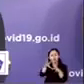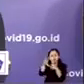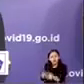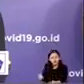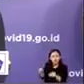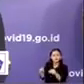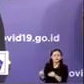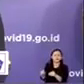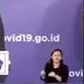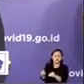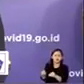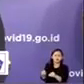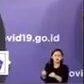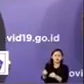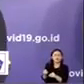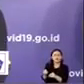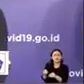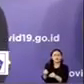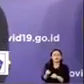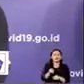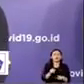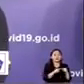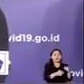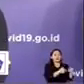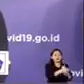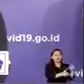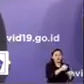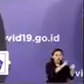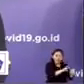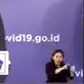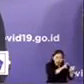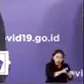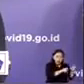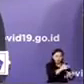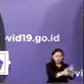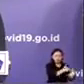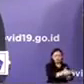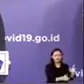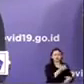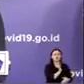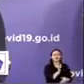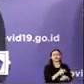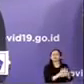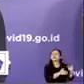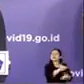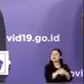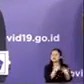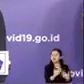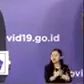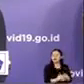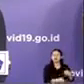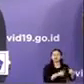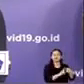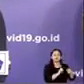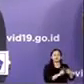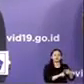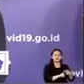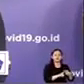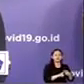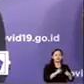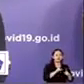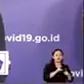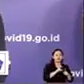di Indonesia dengan melalui serangkaian daripada proses-proses yaitu yang pertama kita lakukan yaitu isi